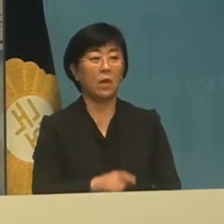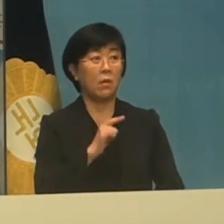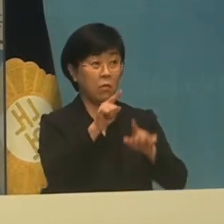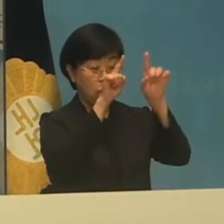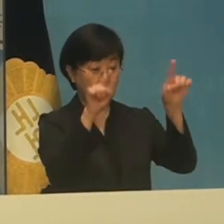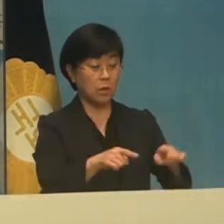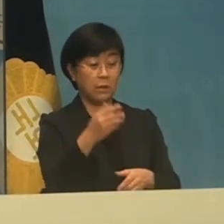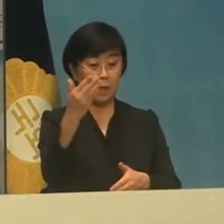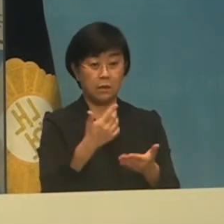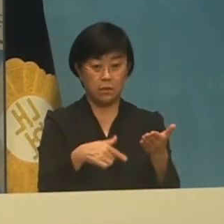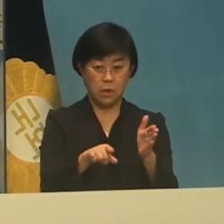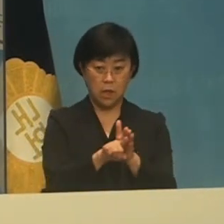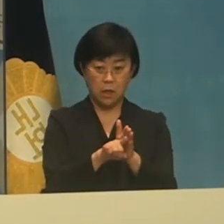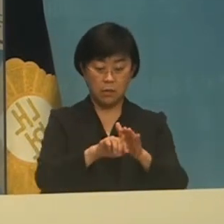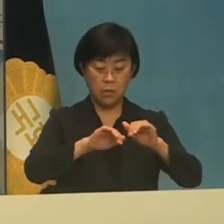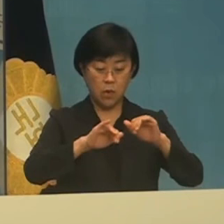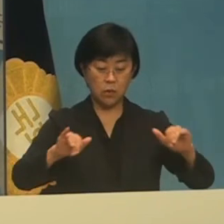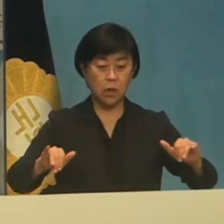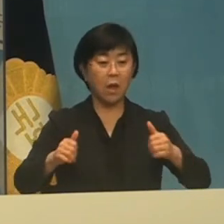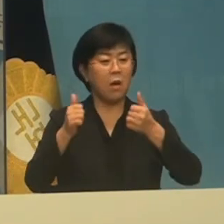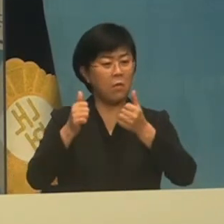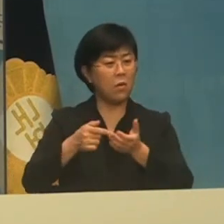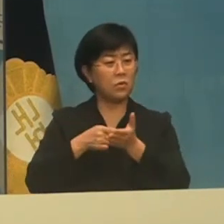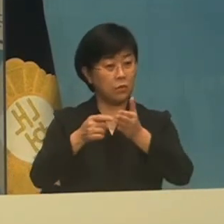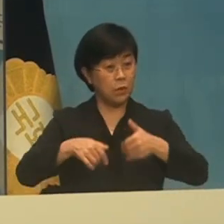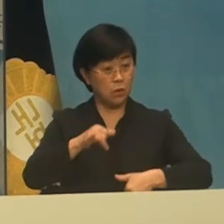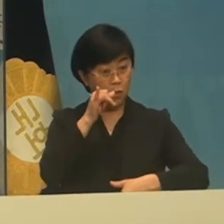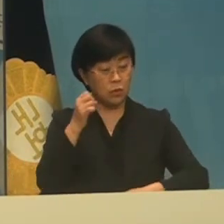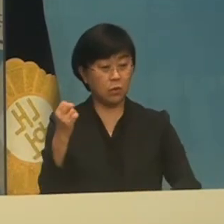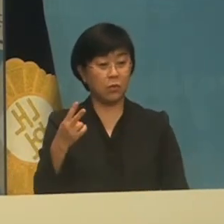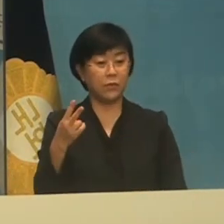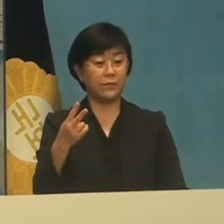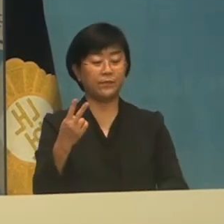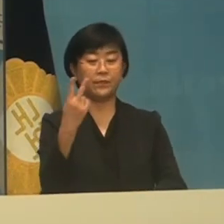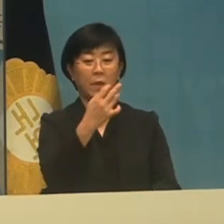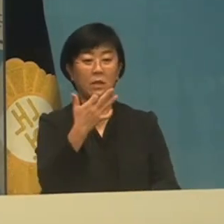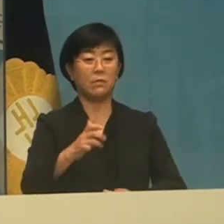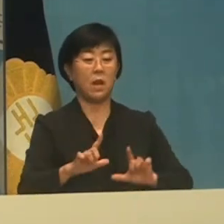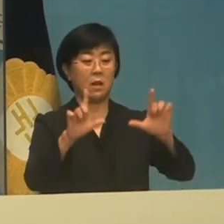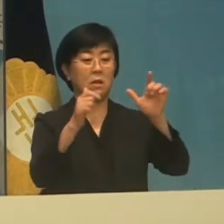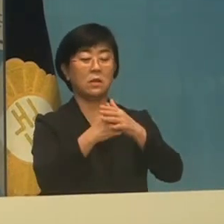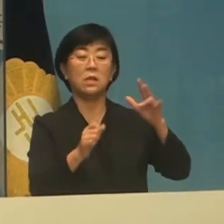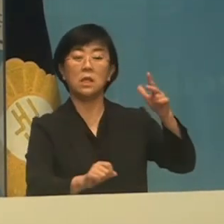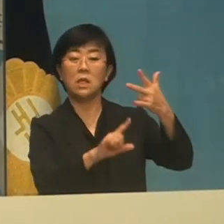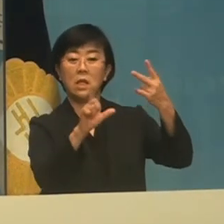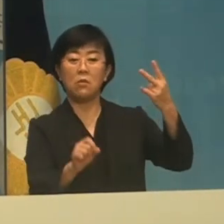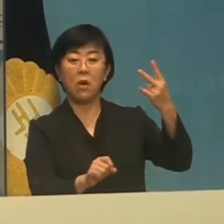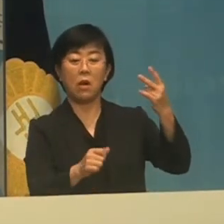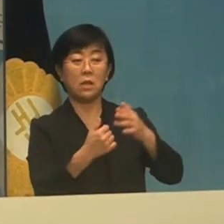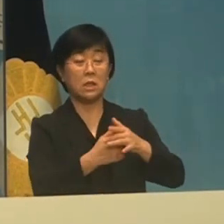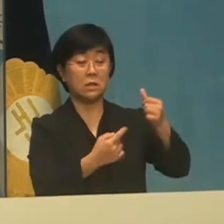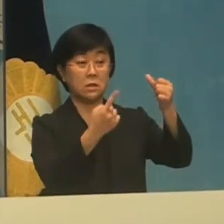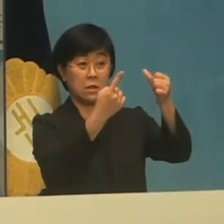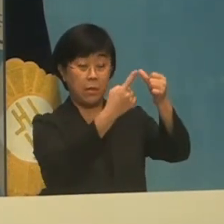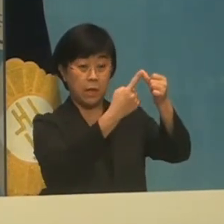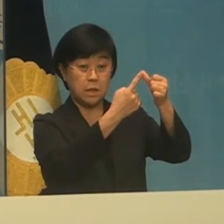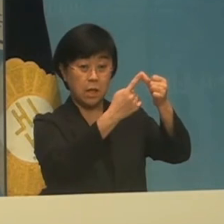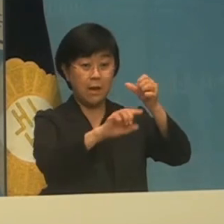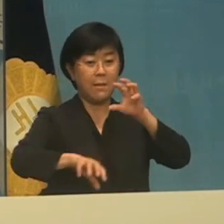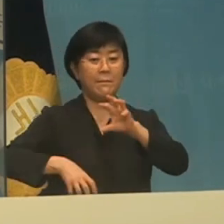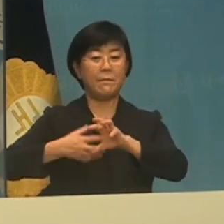보고서를 받기 위해 별도의 소송까지 해야 했고 2018년 2월 1심을 뒤집은